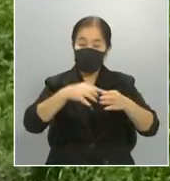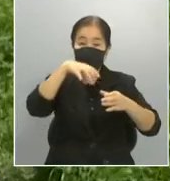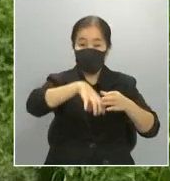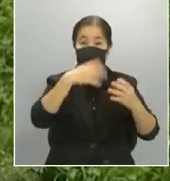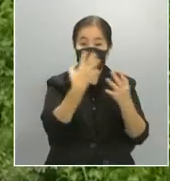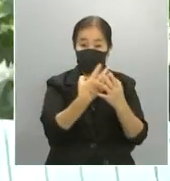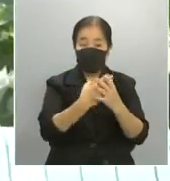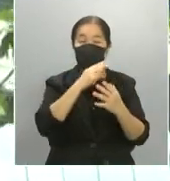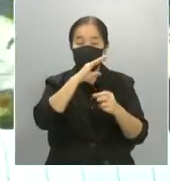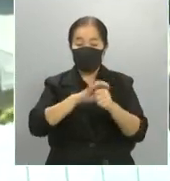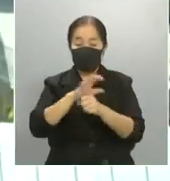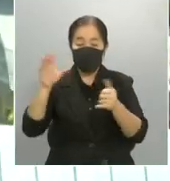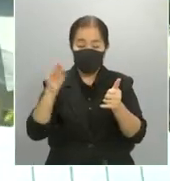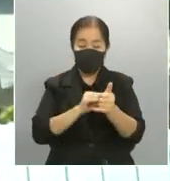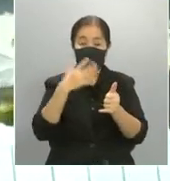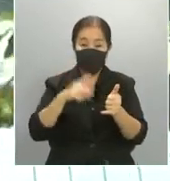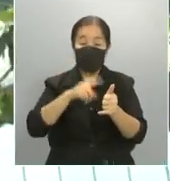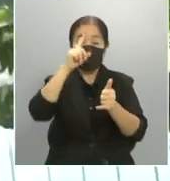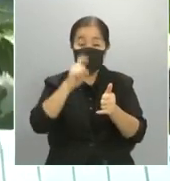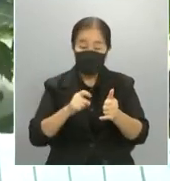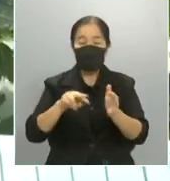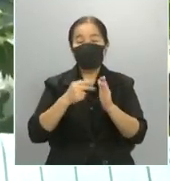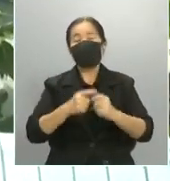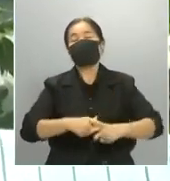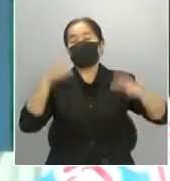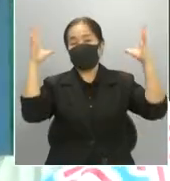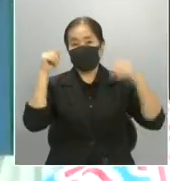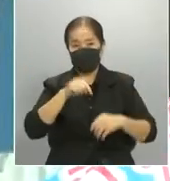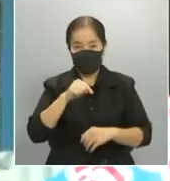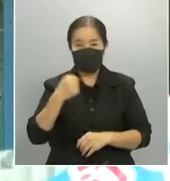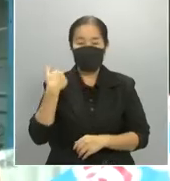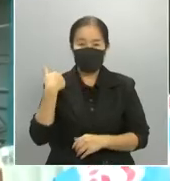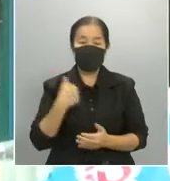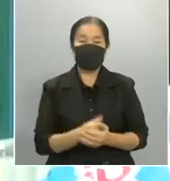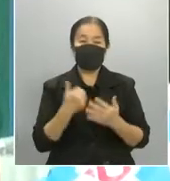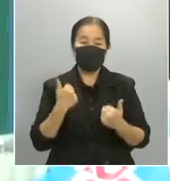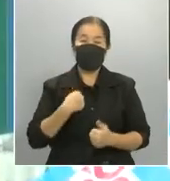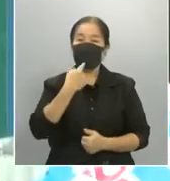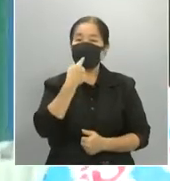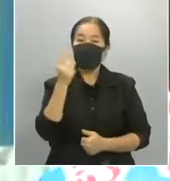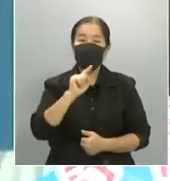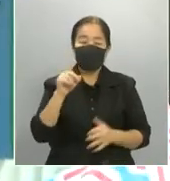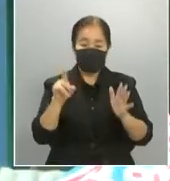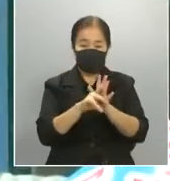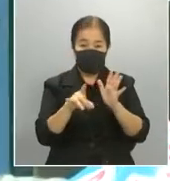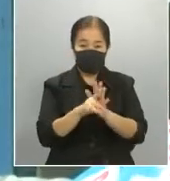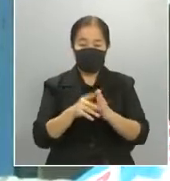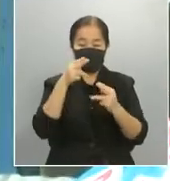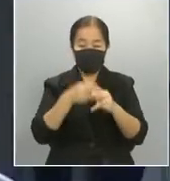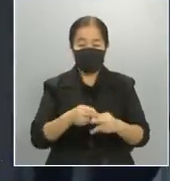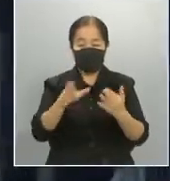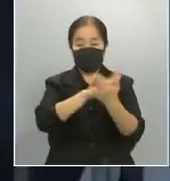ใหญ่ระดับโลกอีกนะครับมีคุณทวิตว่าแบบนั้นนะฮะอะค่ะคุณจะไม่ต้องมีทิ้งท้ายนะครับบวกโดยเฉพาะประเทศไทย